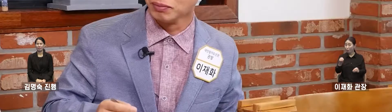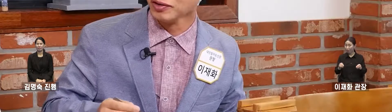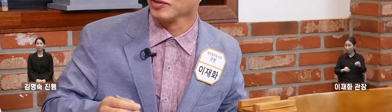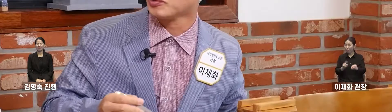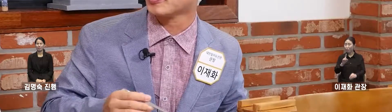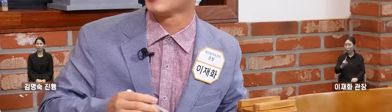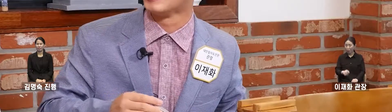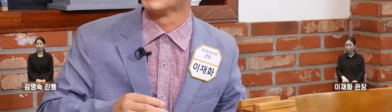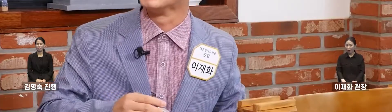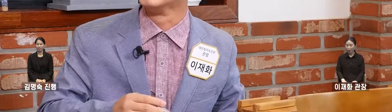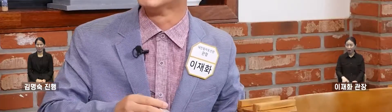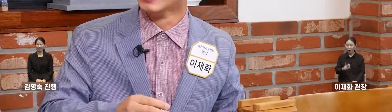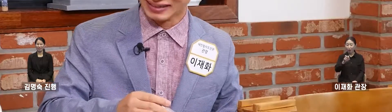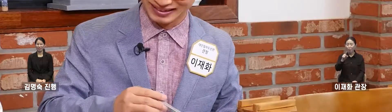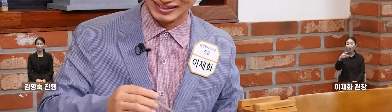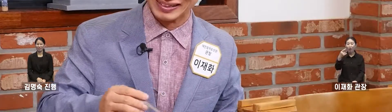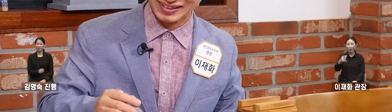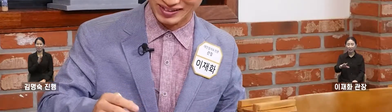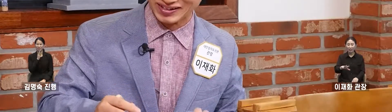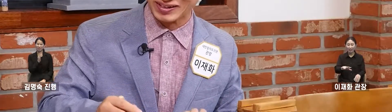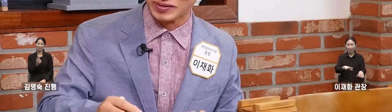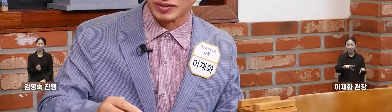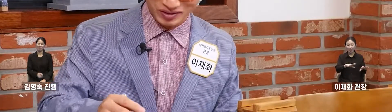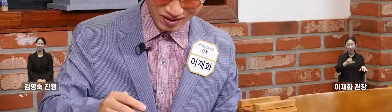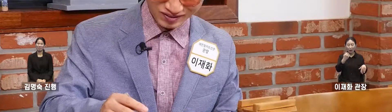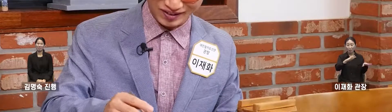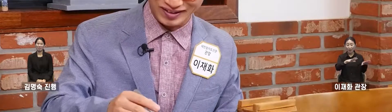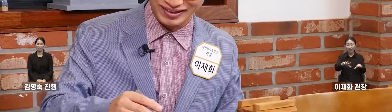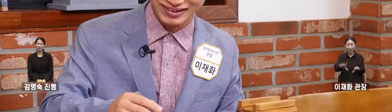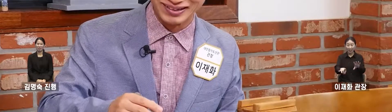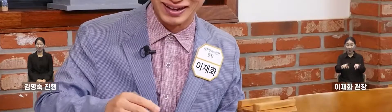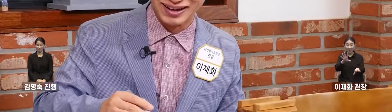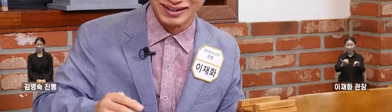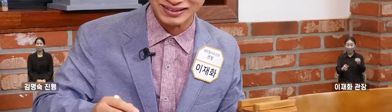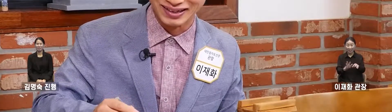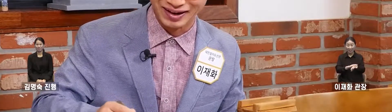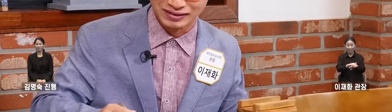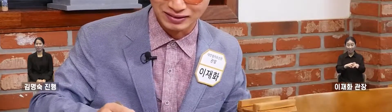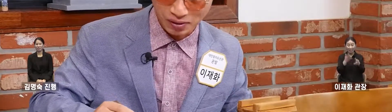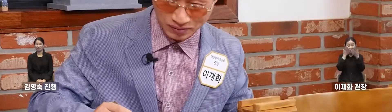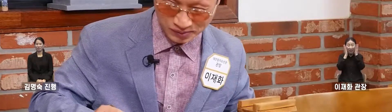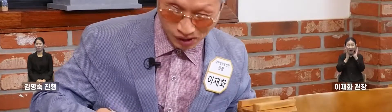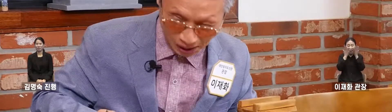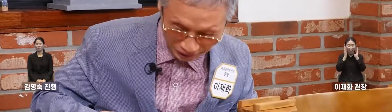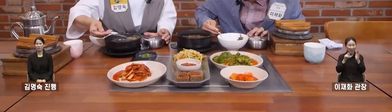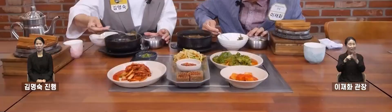그 뭐, 머드 축제도 하고, 네. 그러는데 진흙을 뭐, 네. 찾아다니는데. 네.